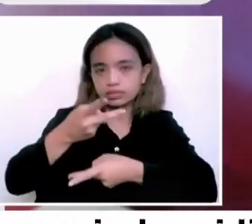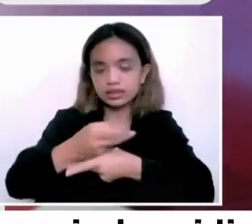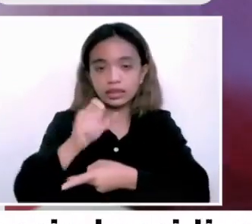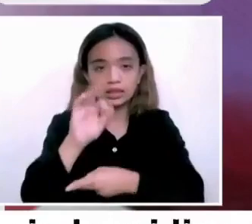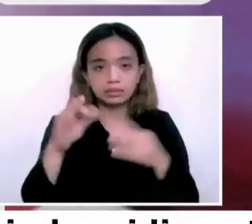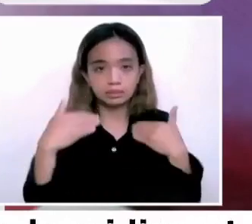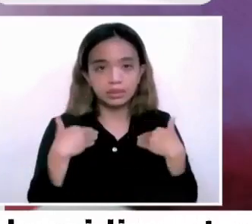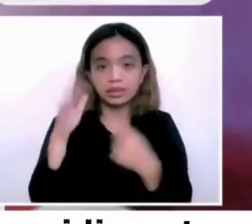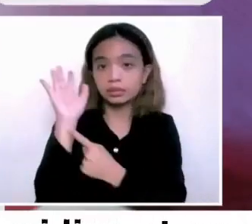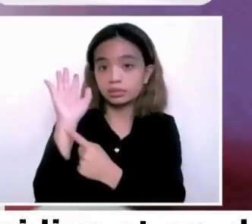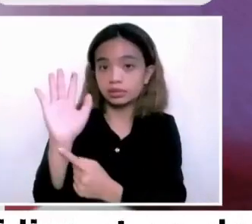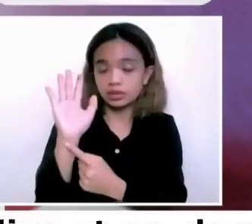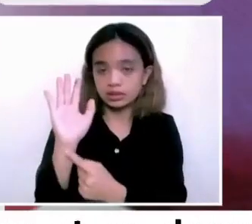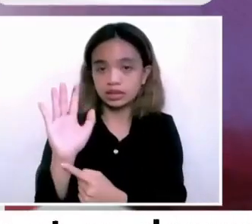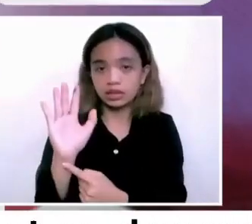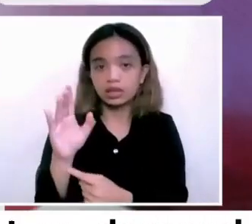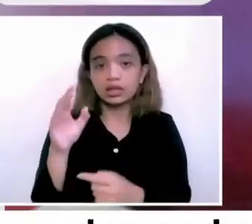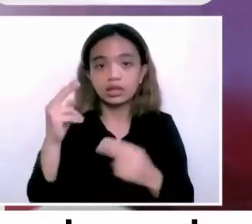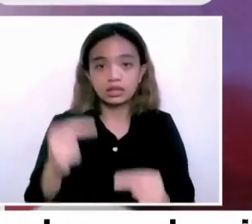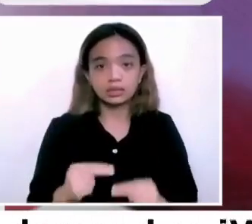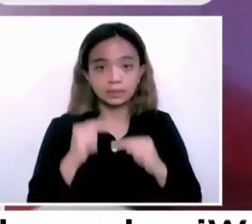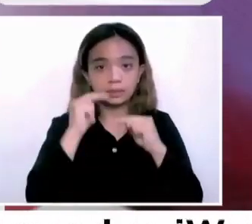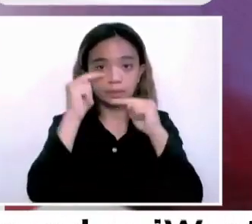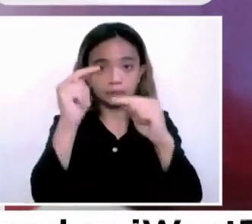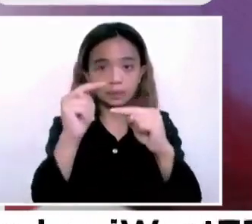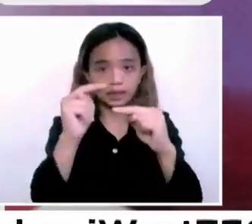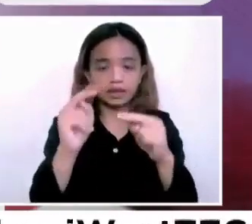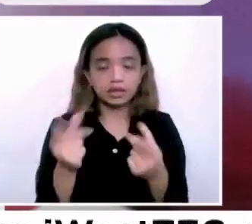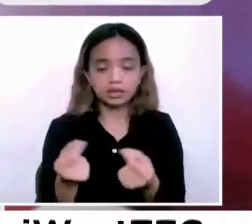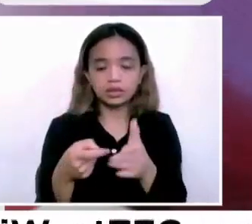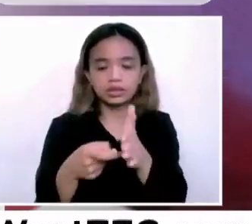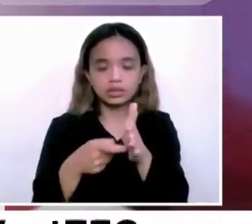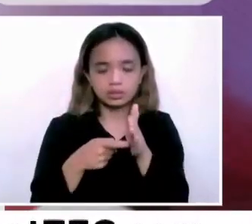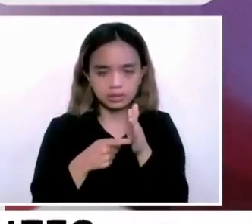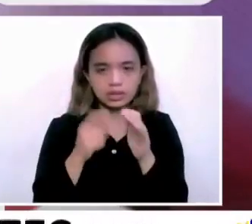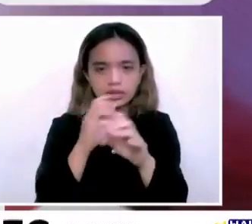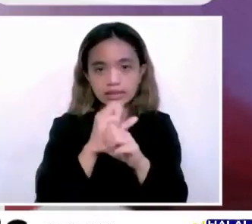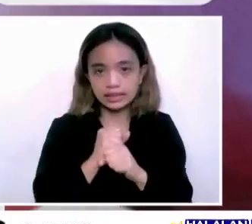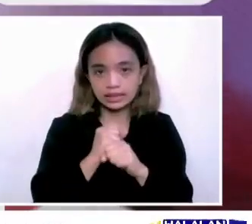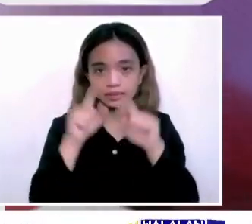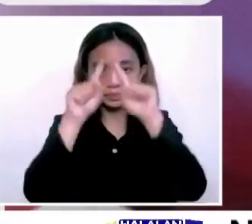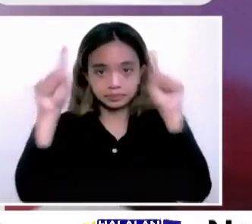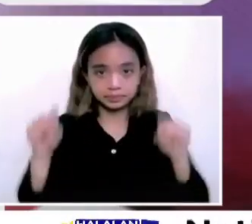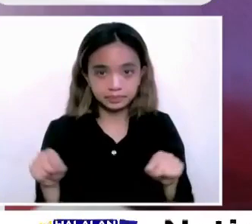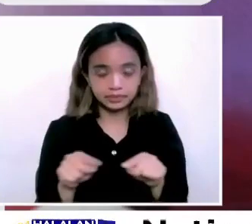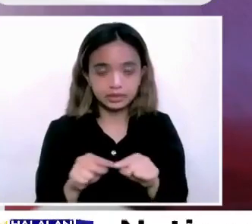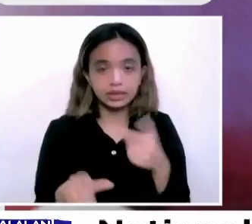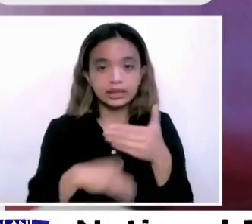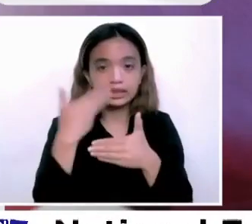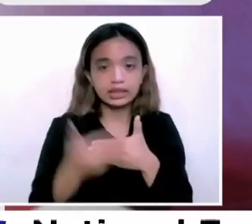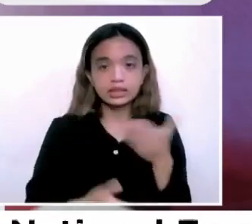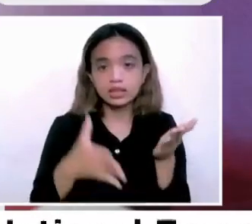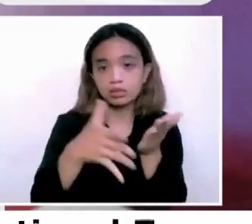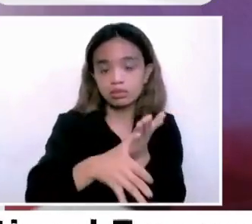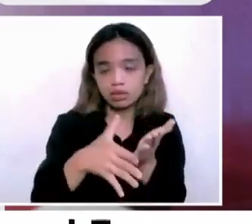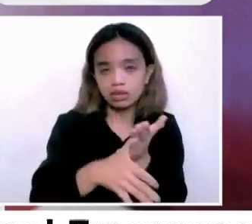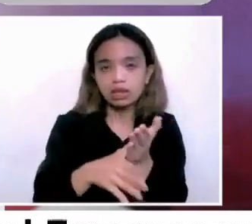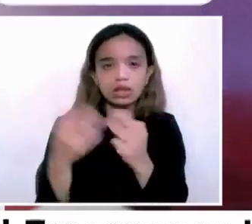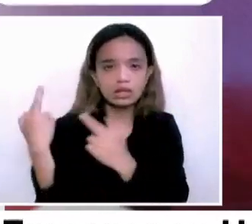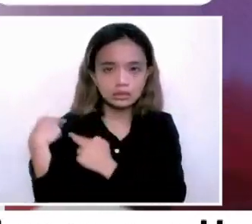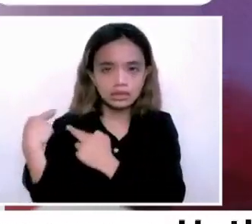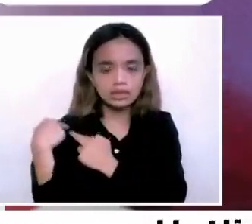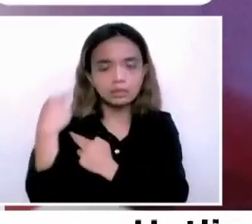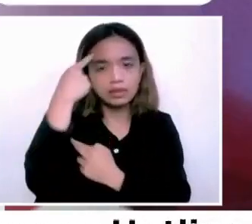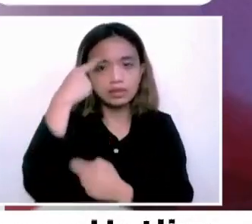protesta o recount kasi ang isang kandidato, sa kanila ire-request yung retrieval ng mga ito. Habang COMELEC naman ang in charge sa SD cards matapos